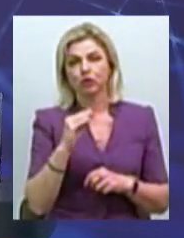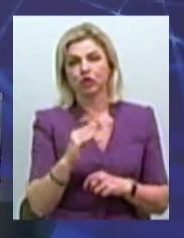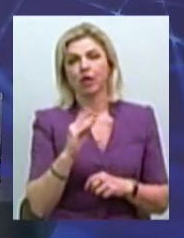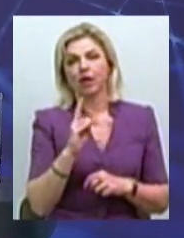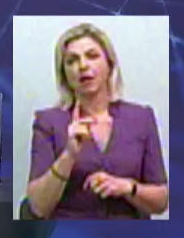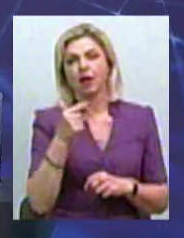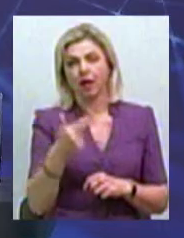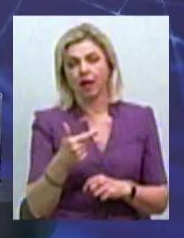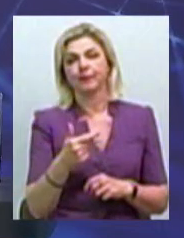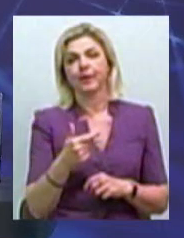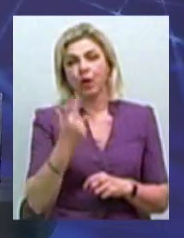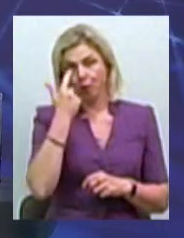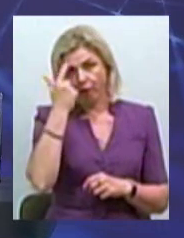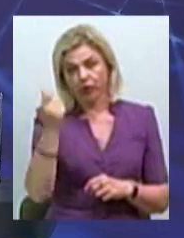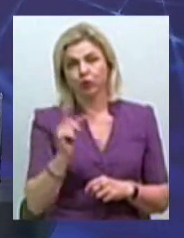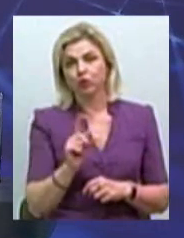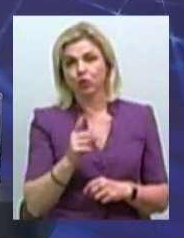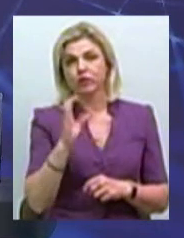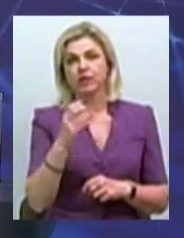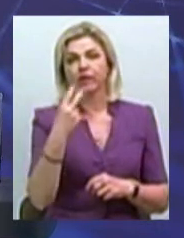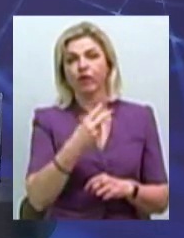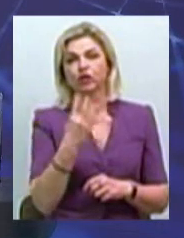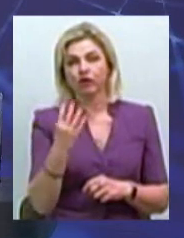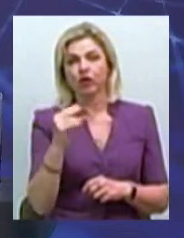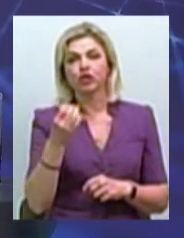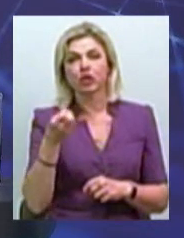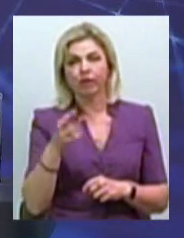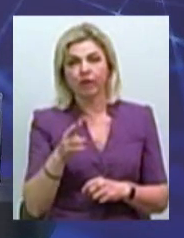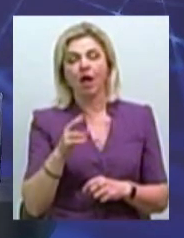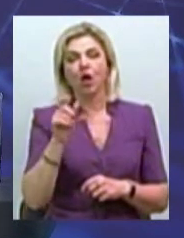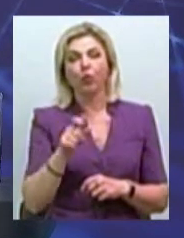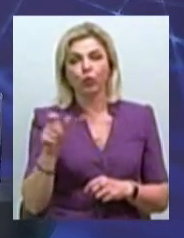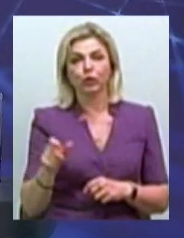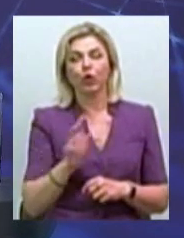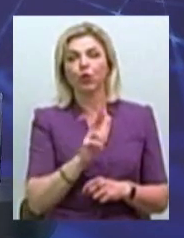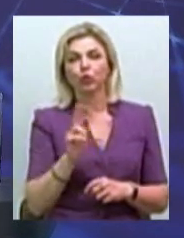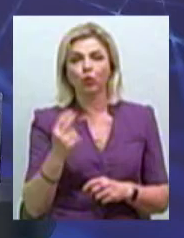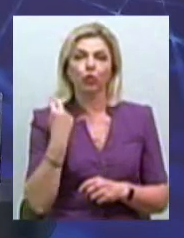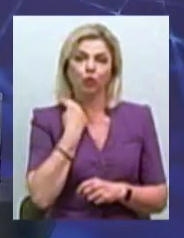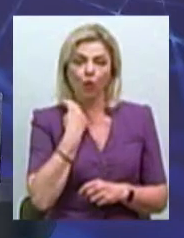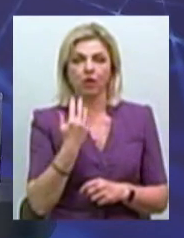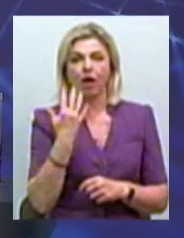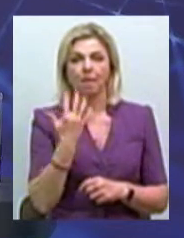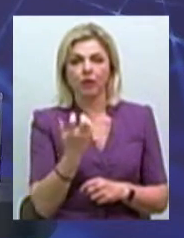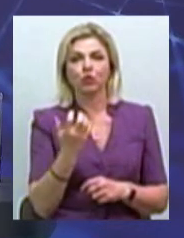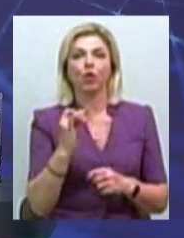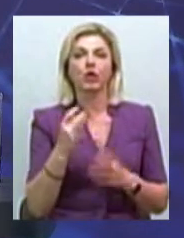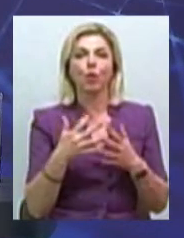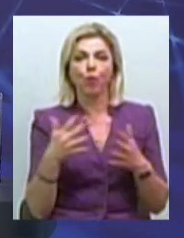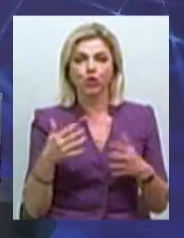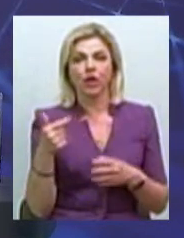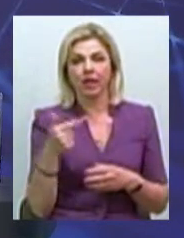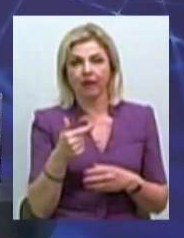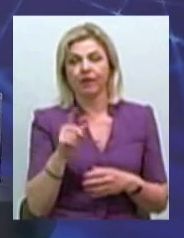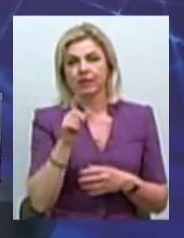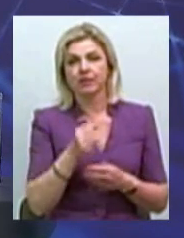Сергій Коренів повідомили, що з 24 червня абоненти, які заборгували 500 і більше гривень